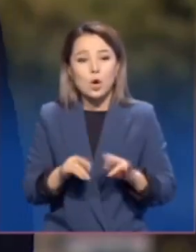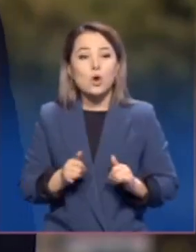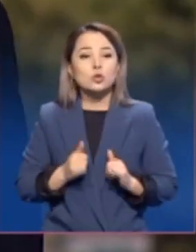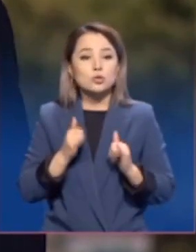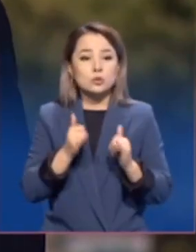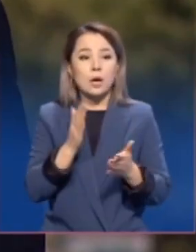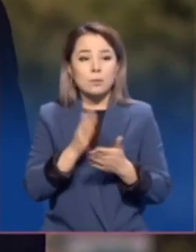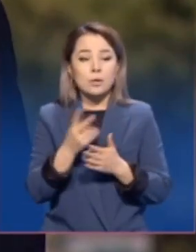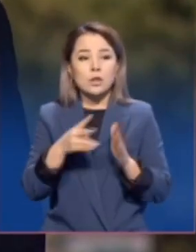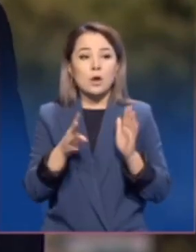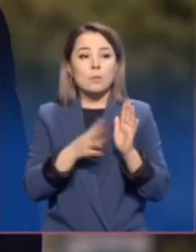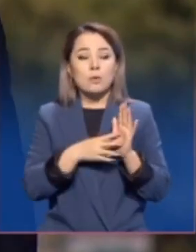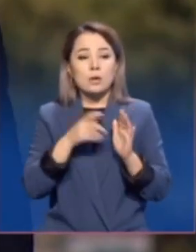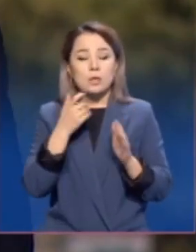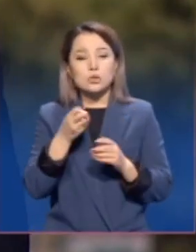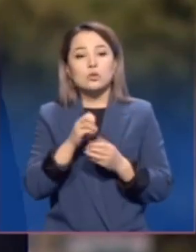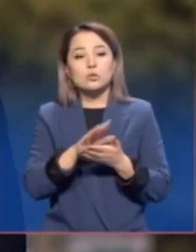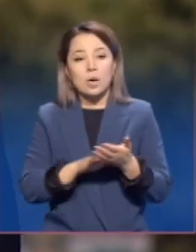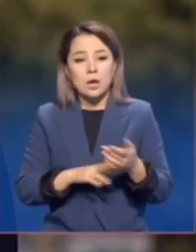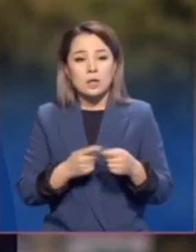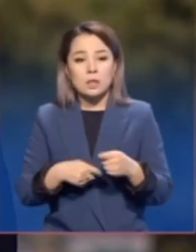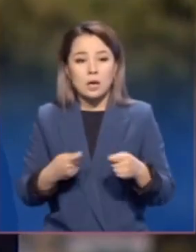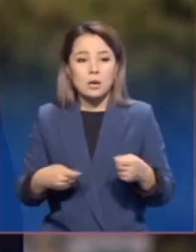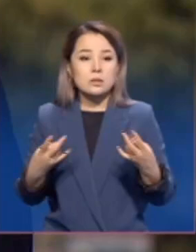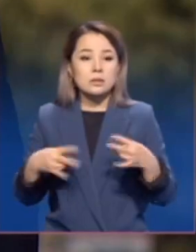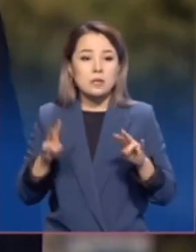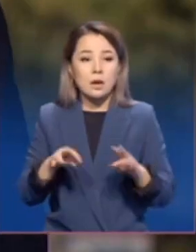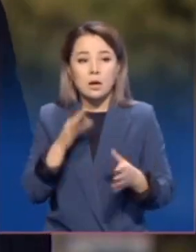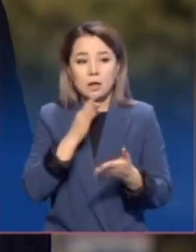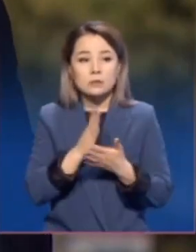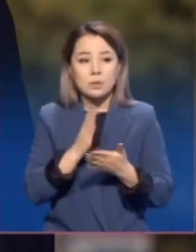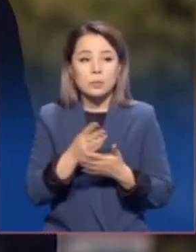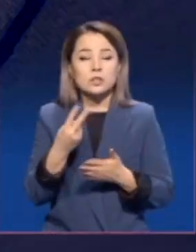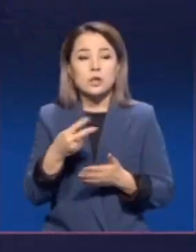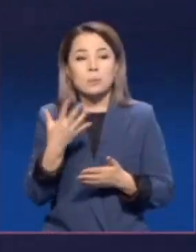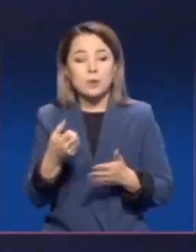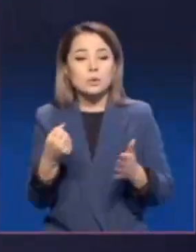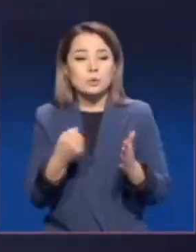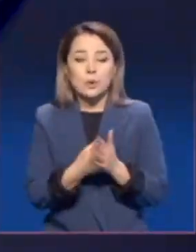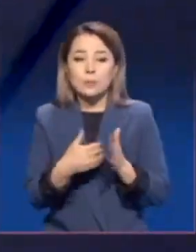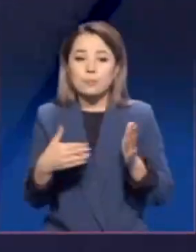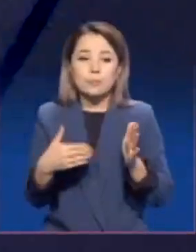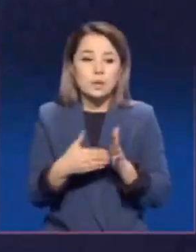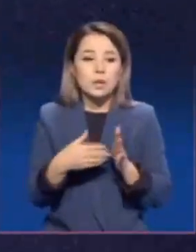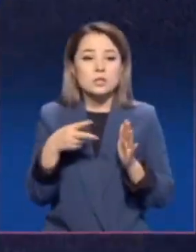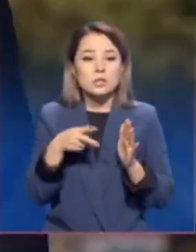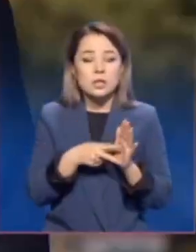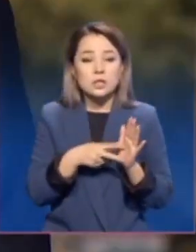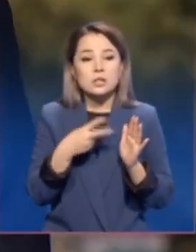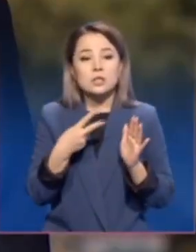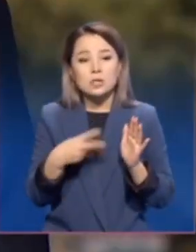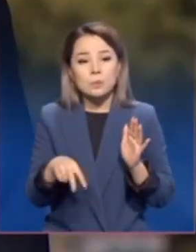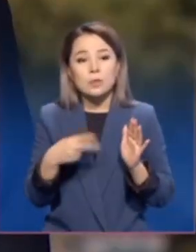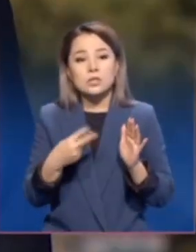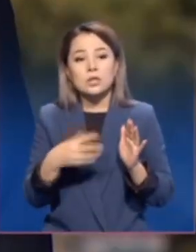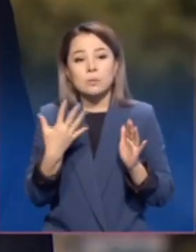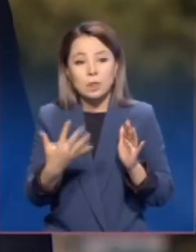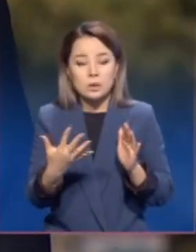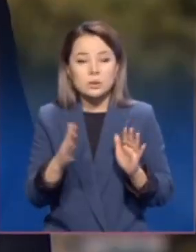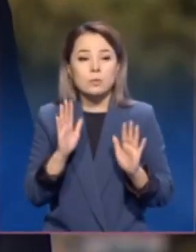етіп 29-ға дейін сағызша созудың қажеті жоқ. 25-ке дейін максимум 7-20-25 ол